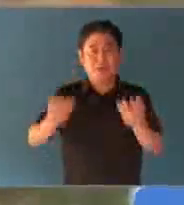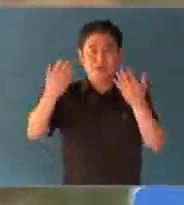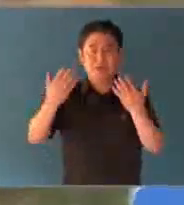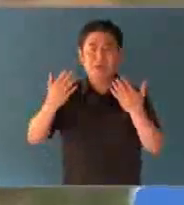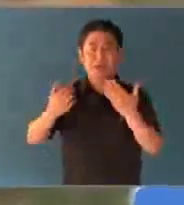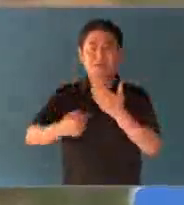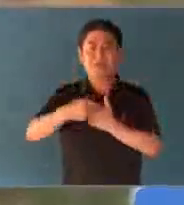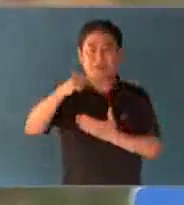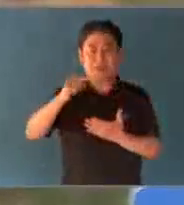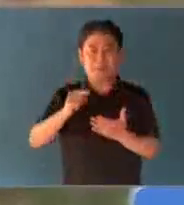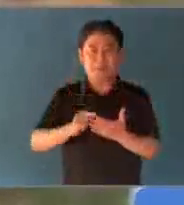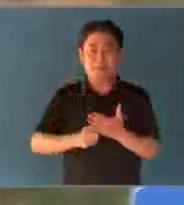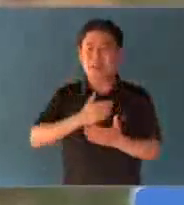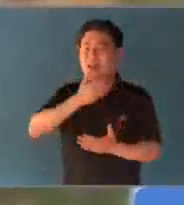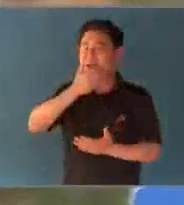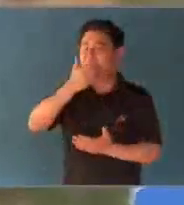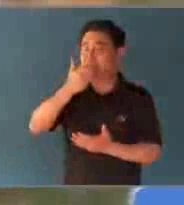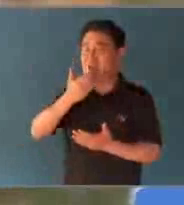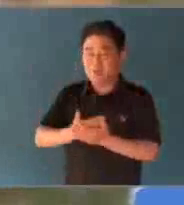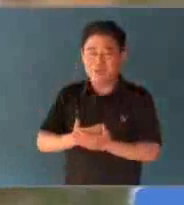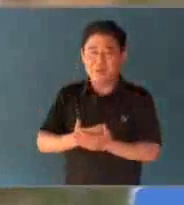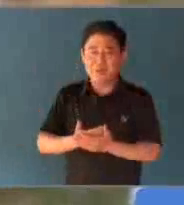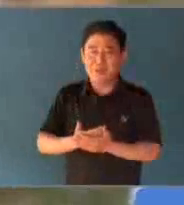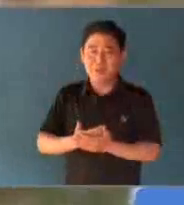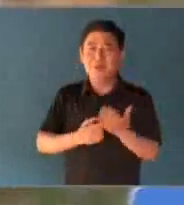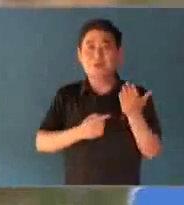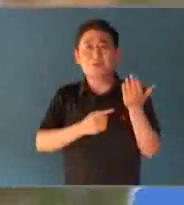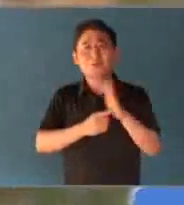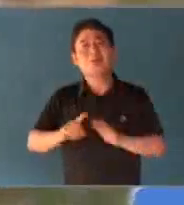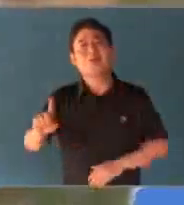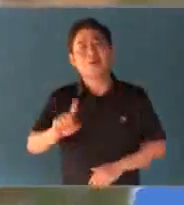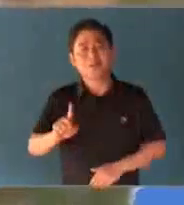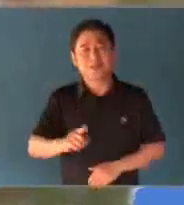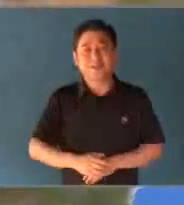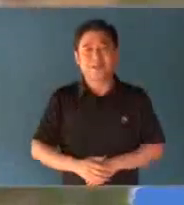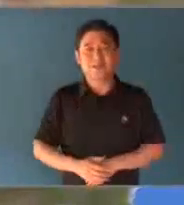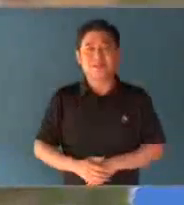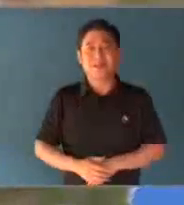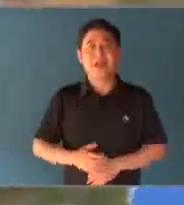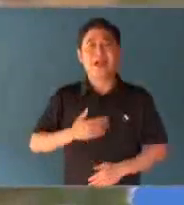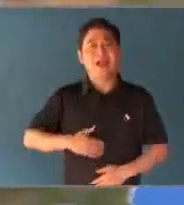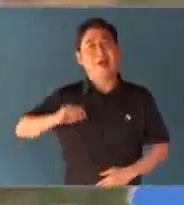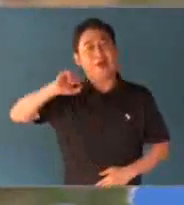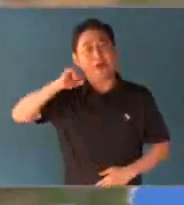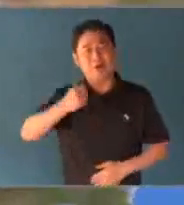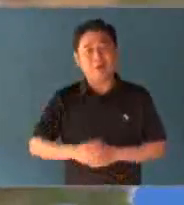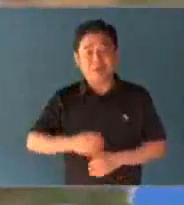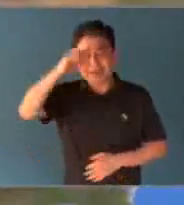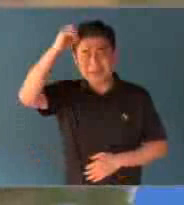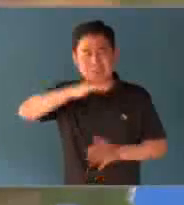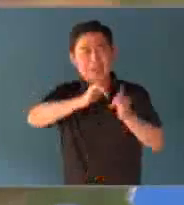맞이하는 이 마음을, 이 감격과 회한을 어떻게 표현해야 할지 알기 어렵습니다.